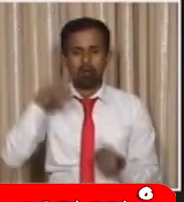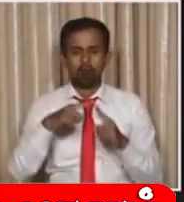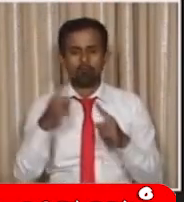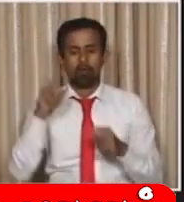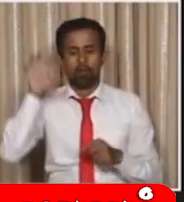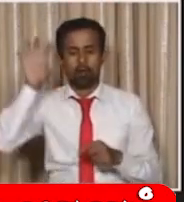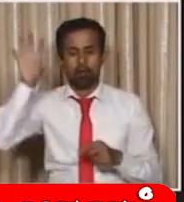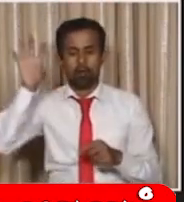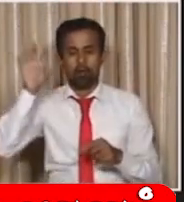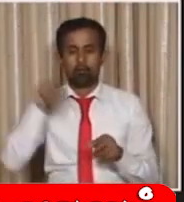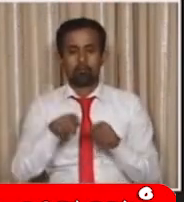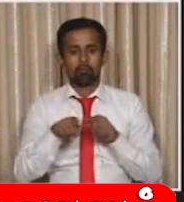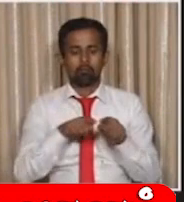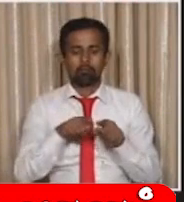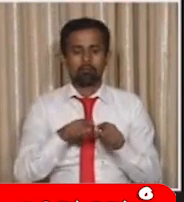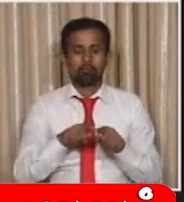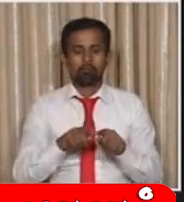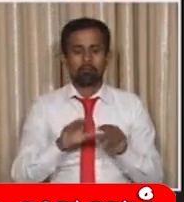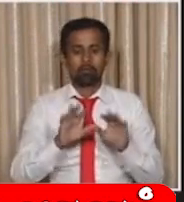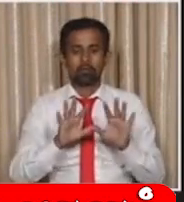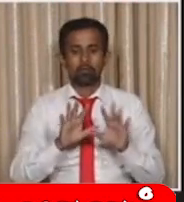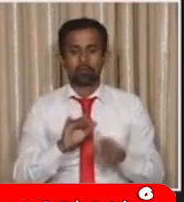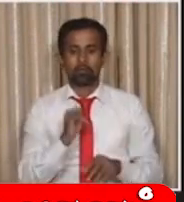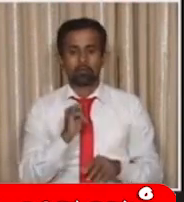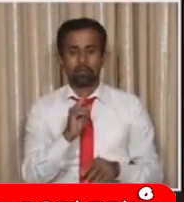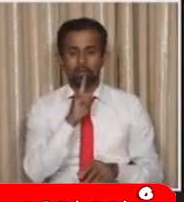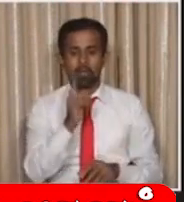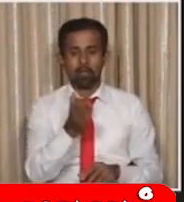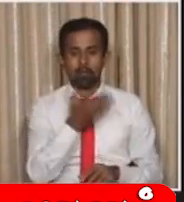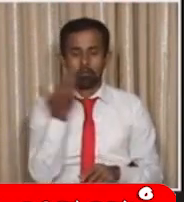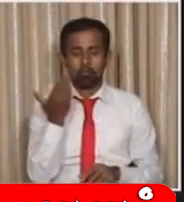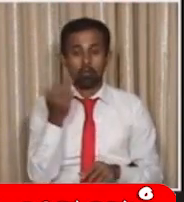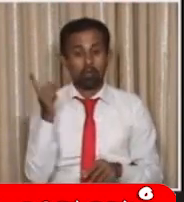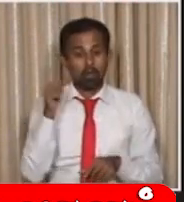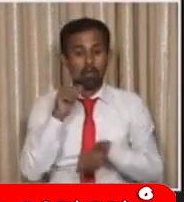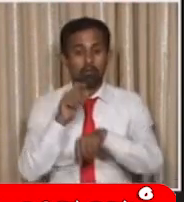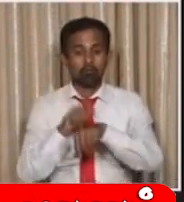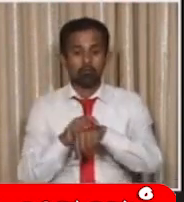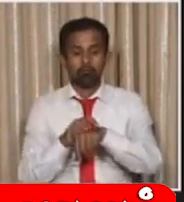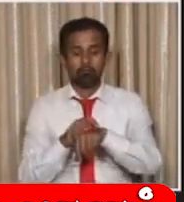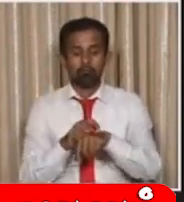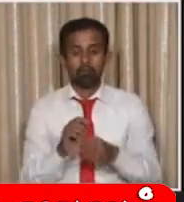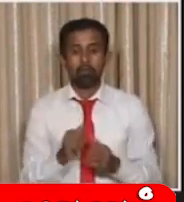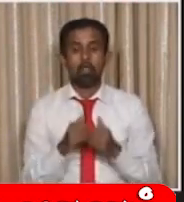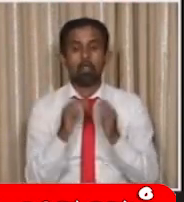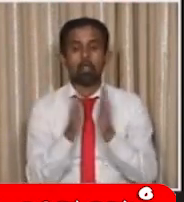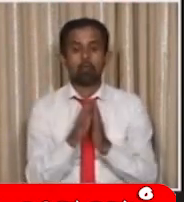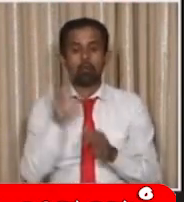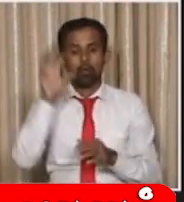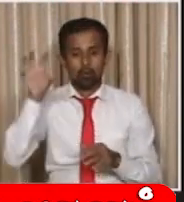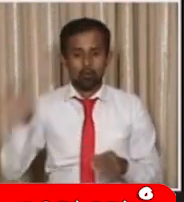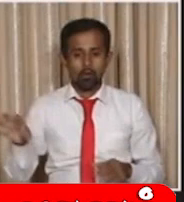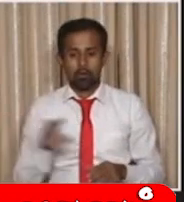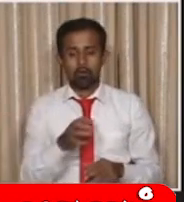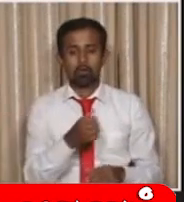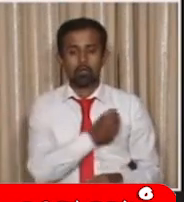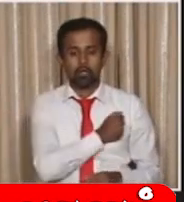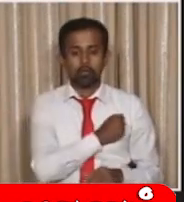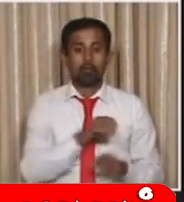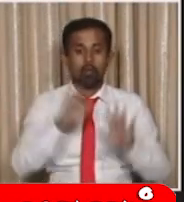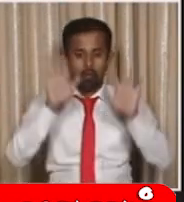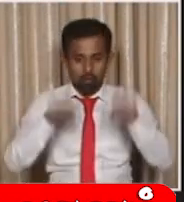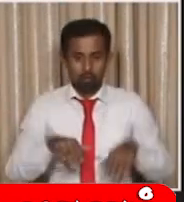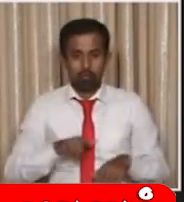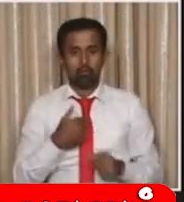பதிவுகளை மேற்கொள்ளக்கூடும். ஆனால் அப்படி இருக்கின்ற போது எல்லா நாட்டு தூதுவர்களையும் அழைத்து வெளிவார அமைச்சர் தன்னுடைய